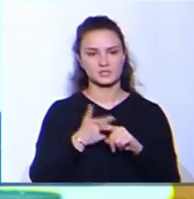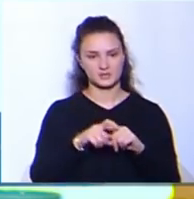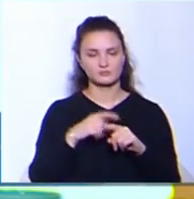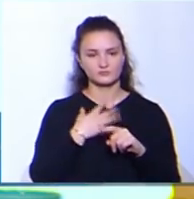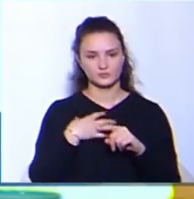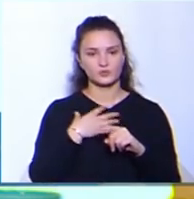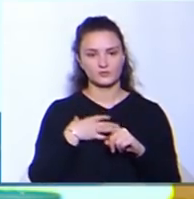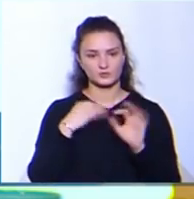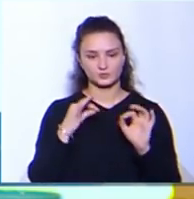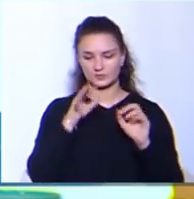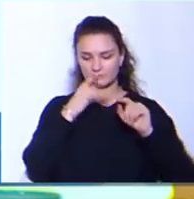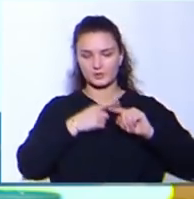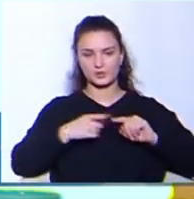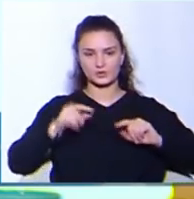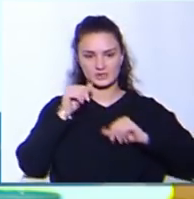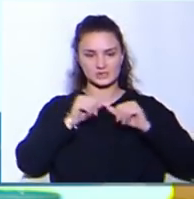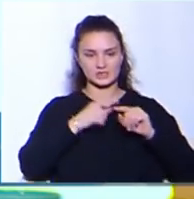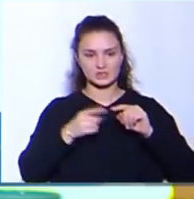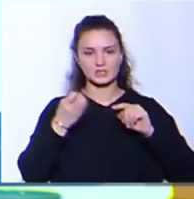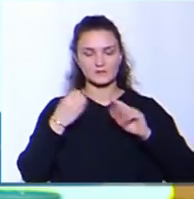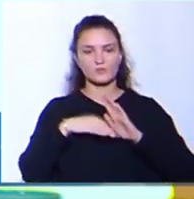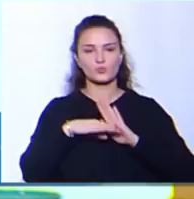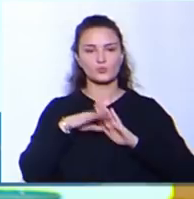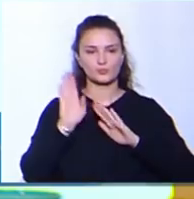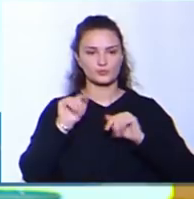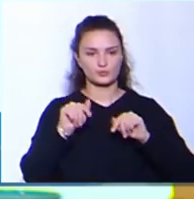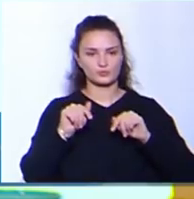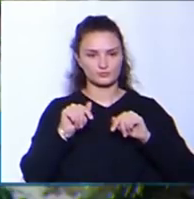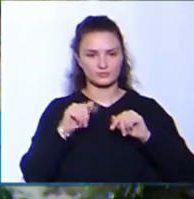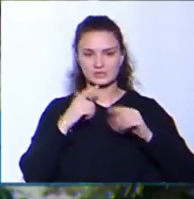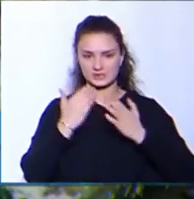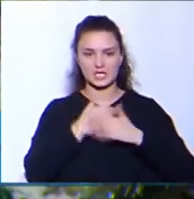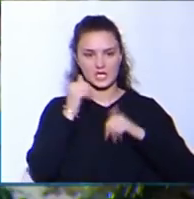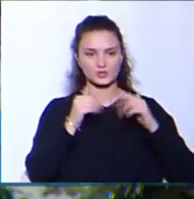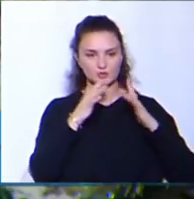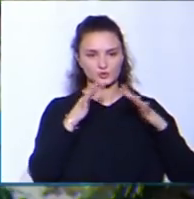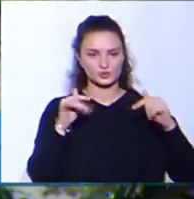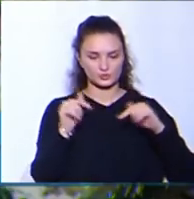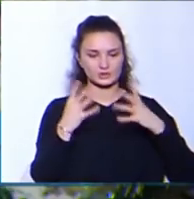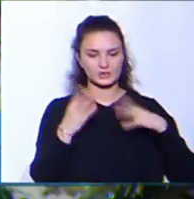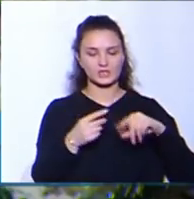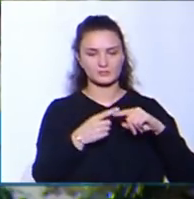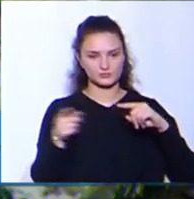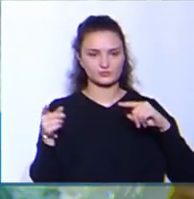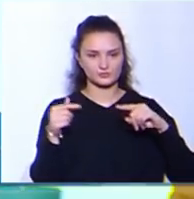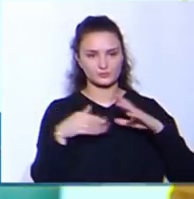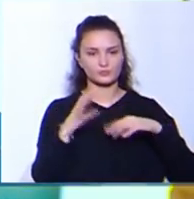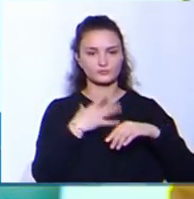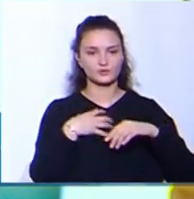ეს პერიოდია წლის, როდესაც კიდევ უფრო აქტუალური ხდება საახალწლო დატვირთვის დღეებში. საახალწლო დატვირთვის გამო.